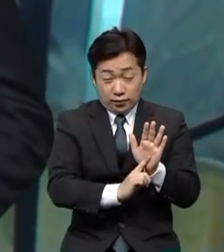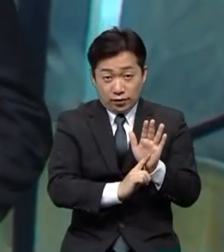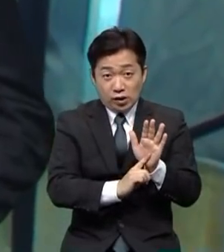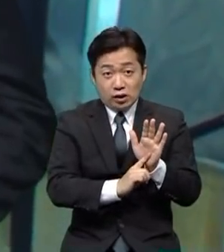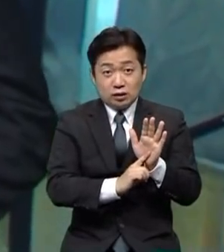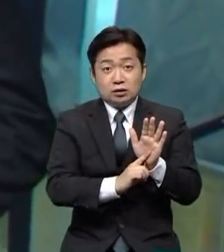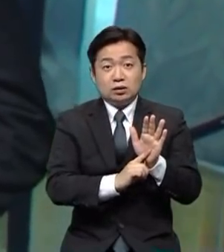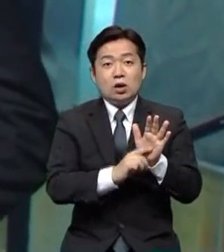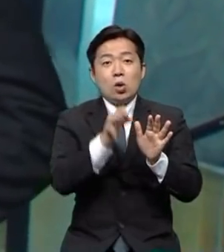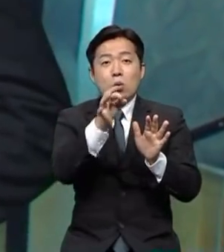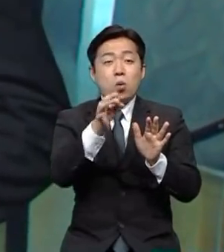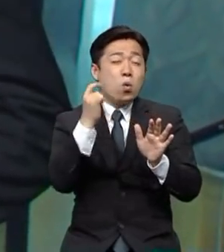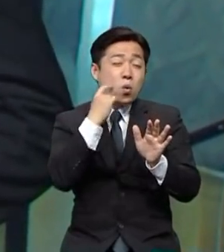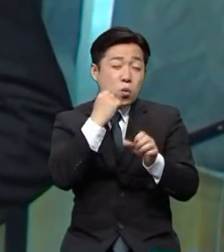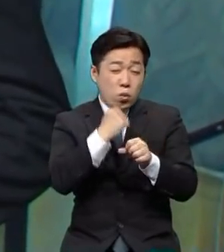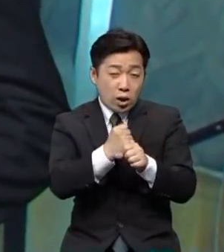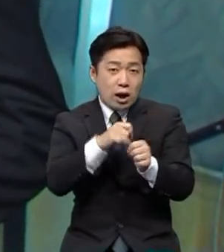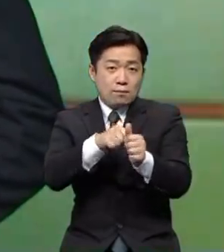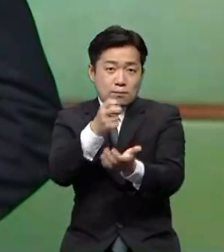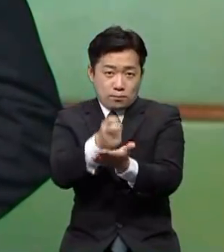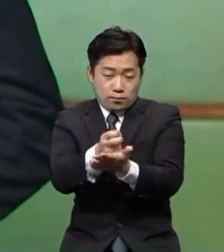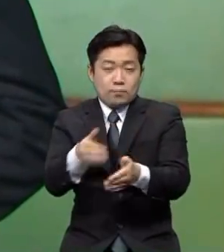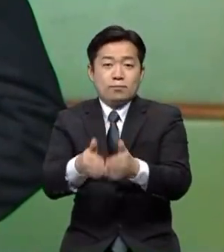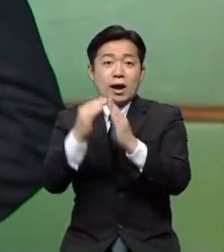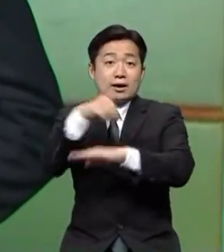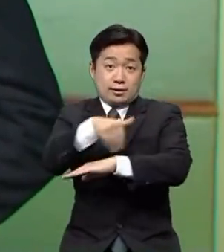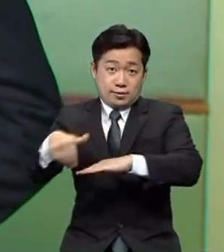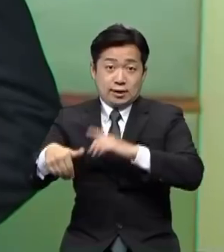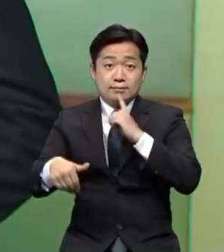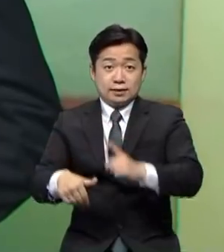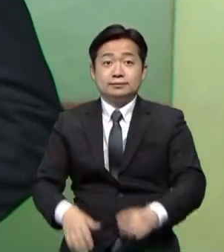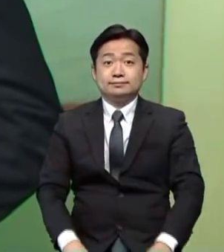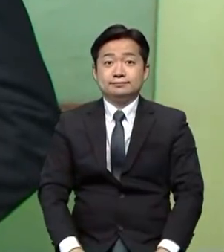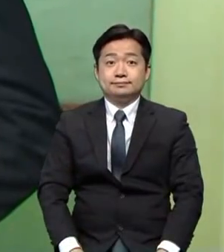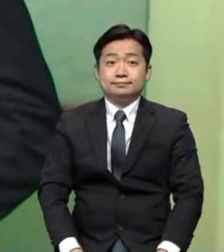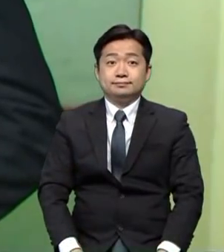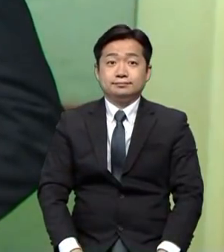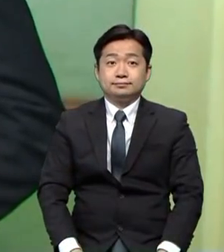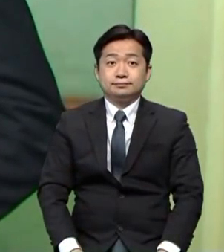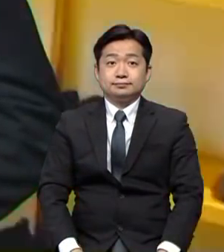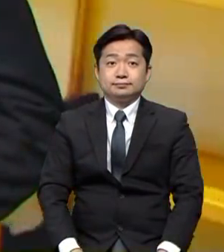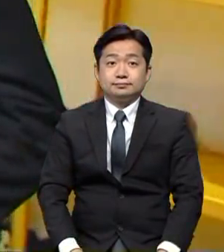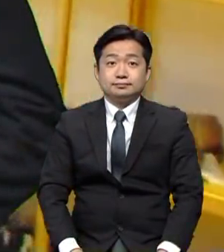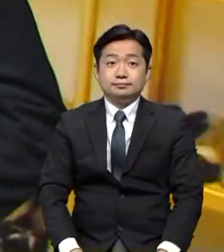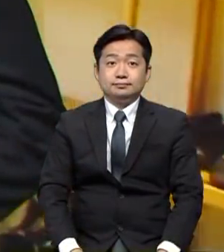조작을 처벌하는 규정을 만들겠다고 밝혔습니다. 베이징에서 SBS 송욱입니다.